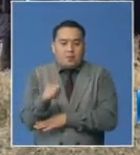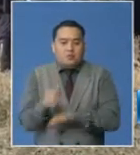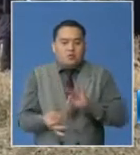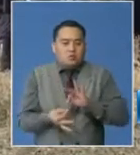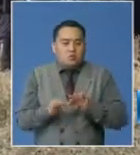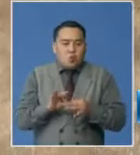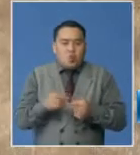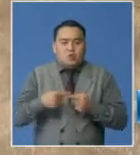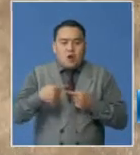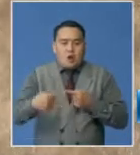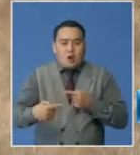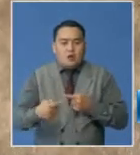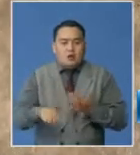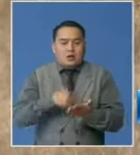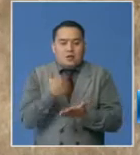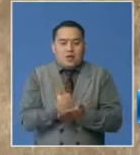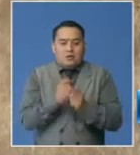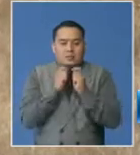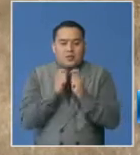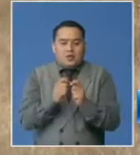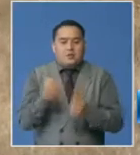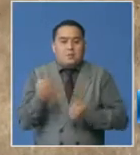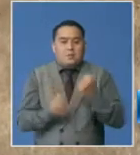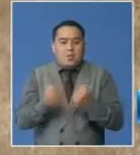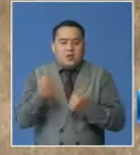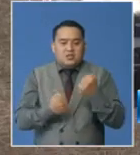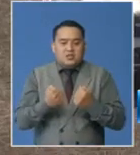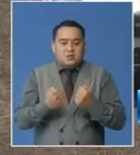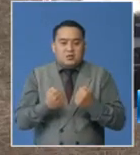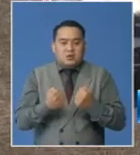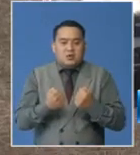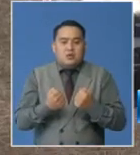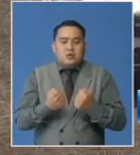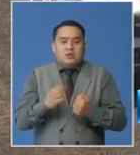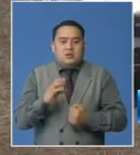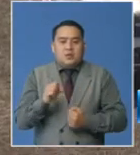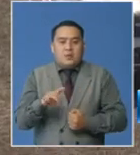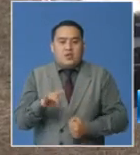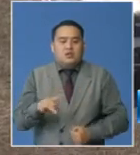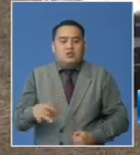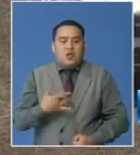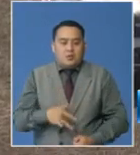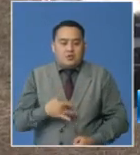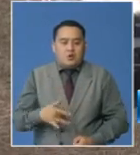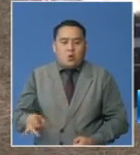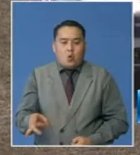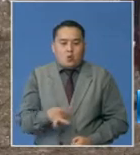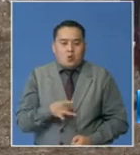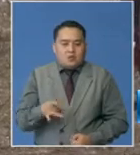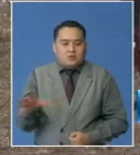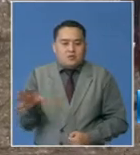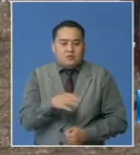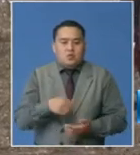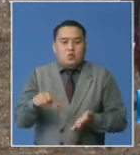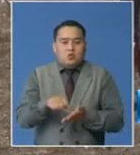трудной дистанции и обладателем главного приза – автомобиля марки «Нива» оказался скакун по кличке Самал из Жамбылской области. Нужно отметить, что все